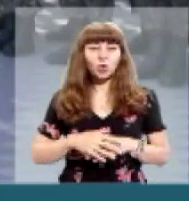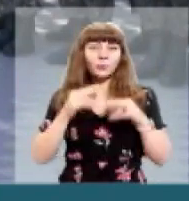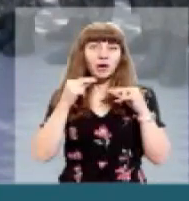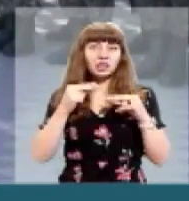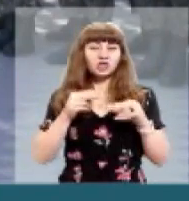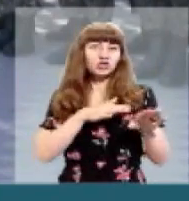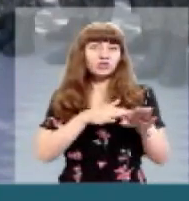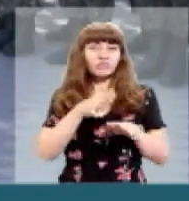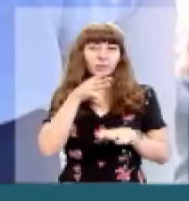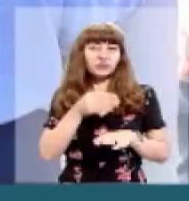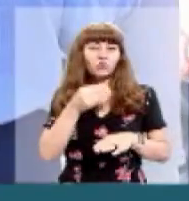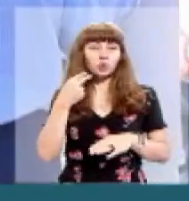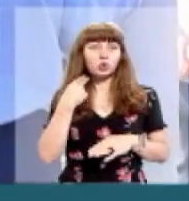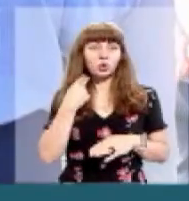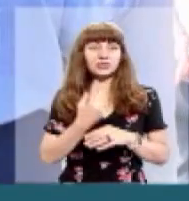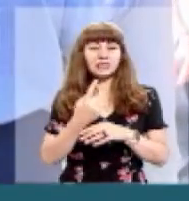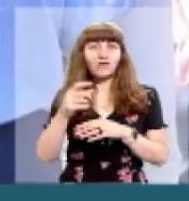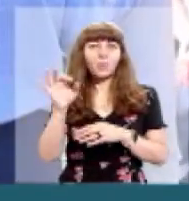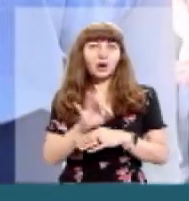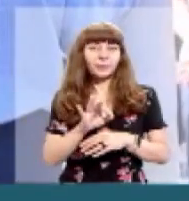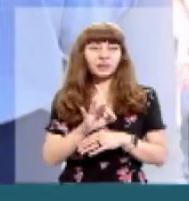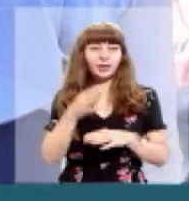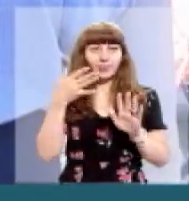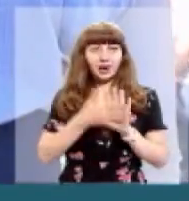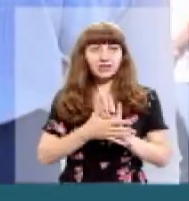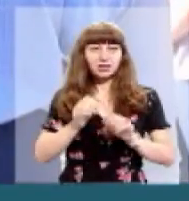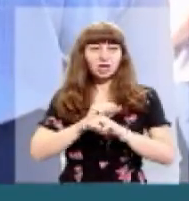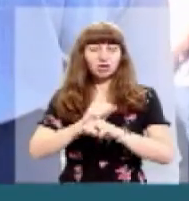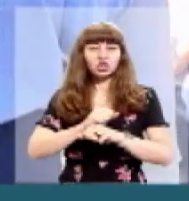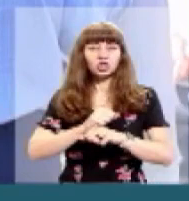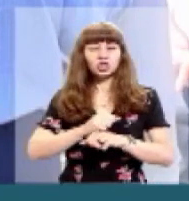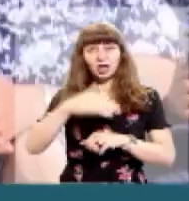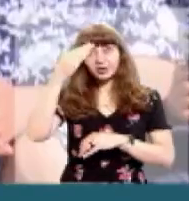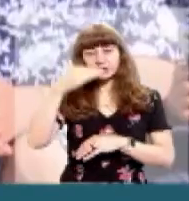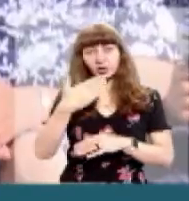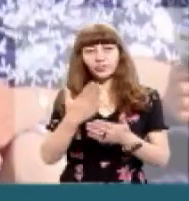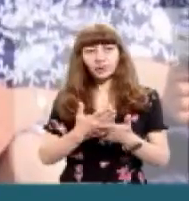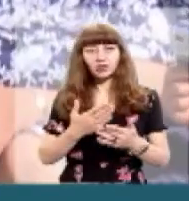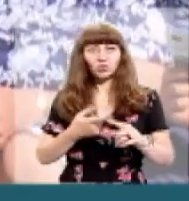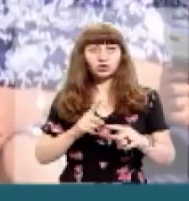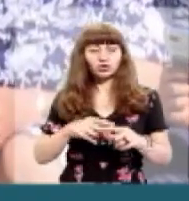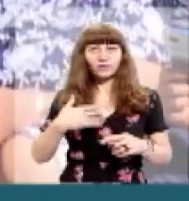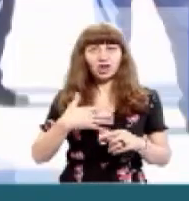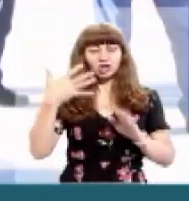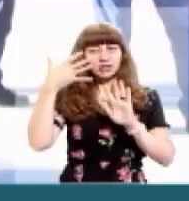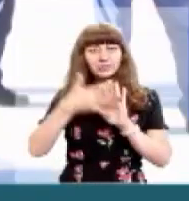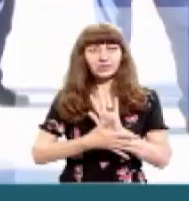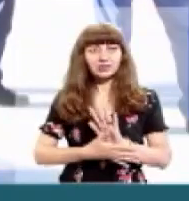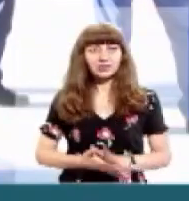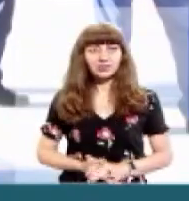поклялся честно выполнять свой долг, ведь с этого момента понятие «защитник родины» имеет для него особый смысл.